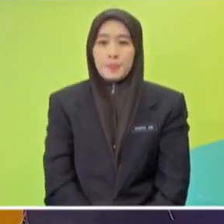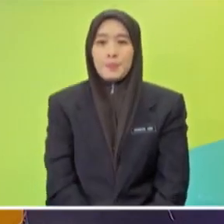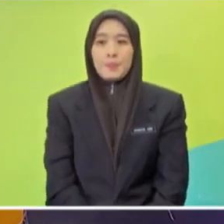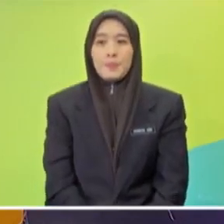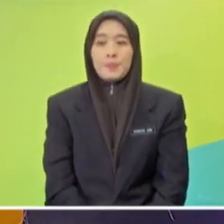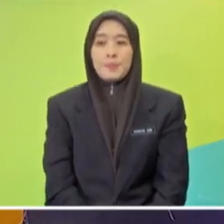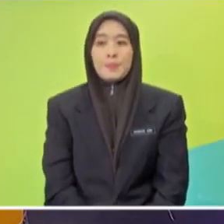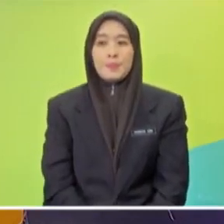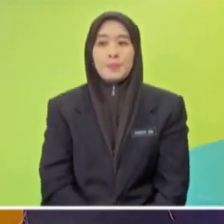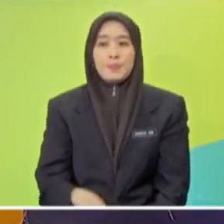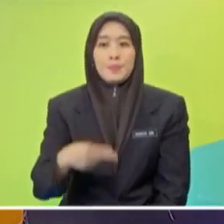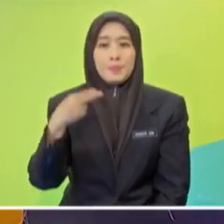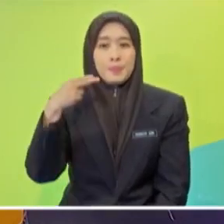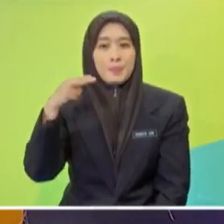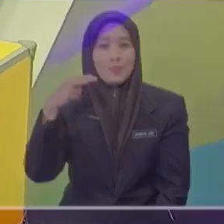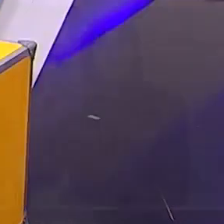hijau hijau